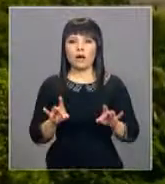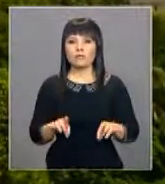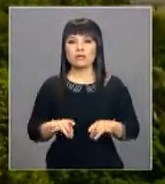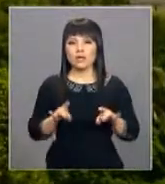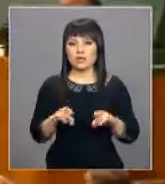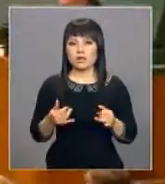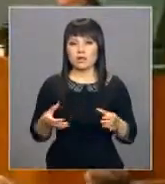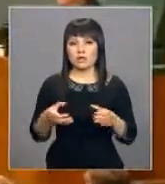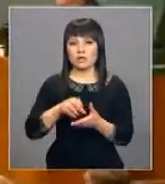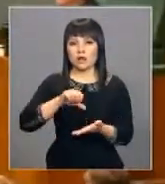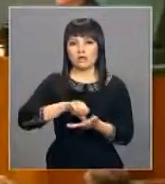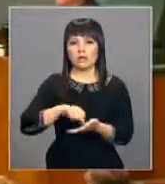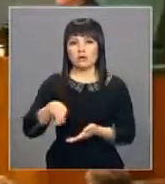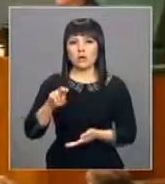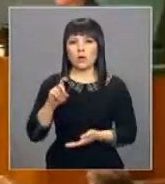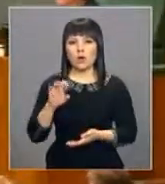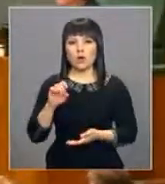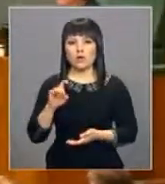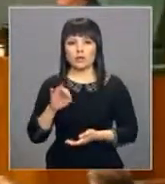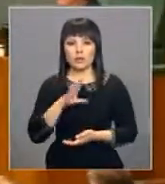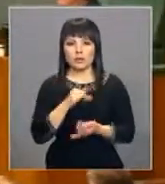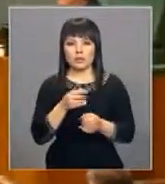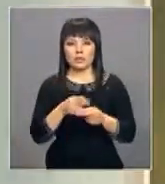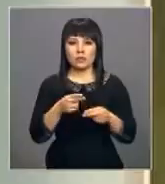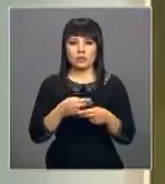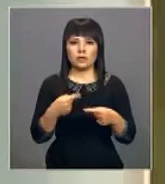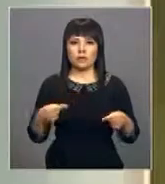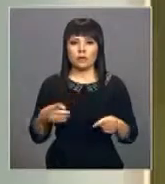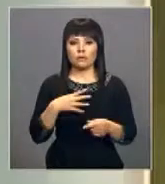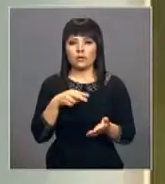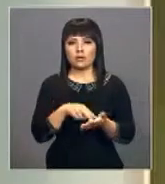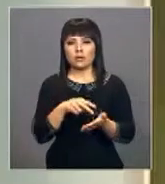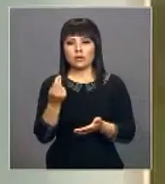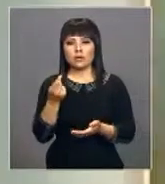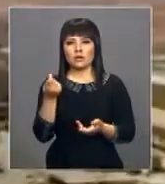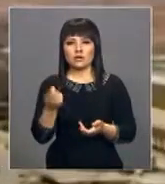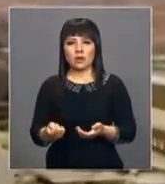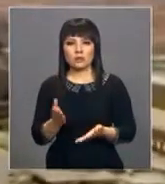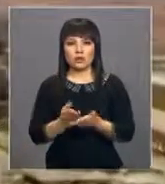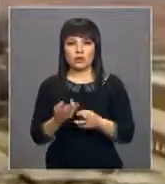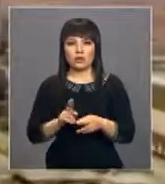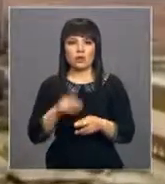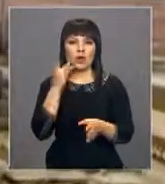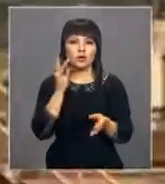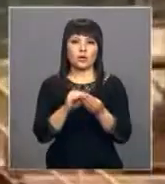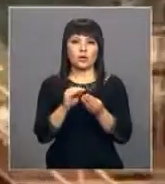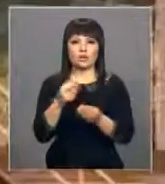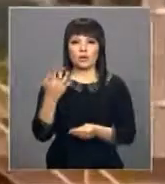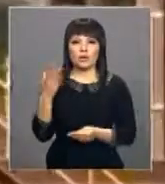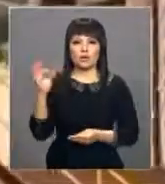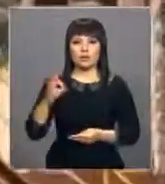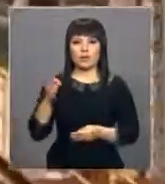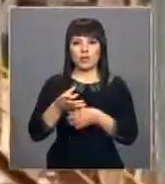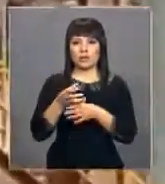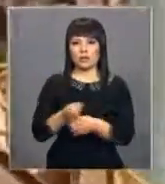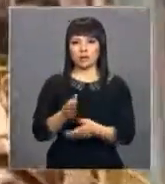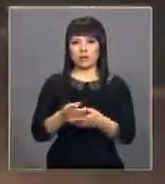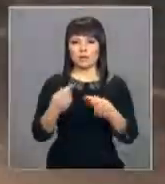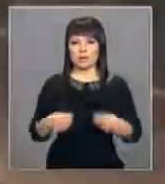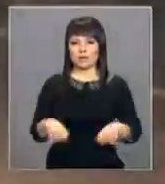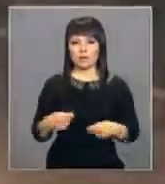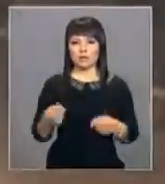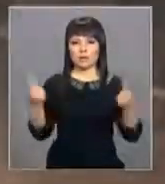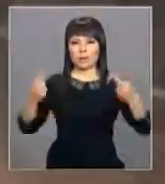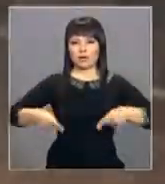Австралиялық қазынашы Джон Хоккидің айтуынша, тау-кен өнімінің құны құлдырап, салдарынан саладағы тұрақты табыс 25%-ға қысқарды. Сонымен